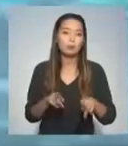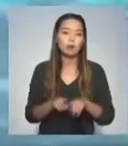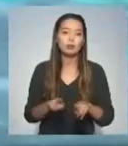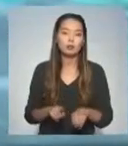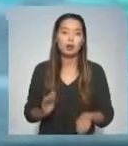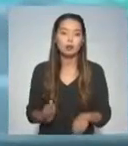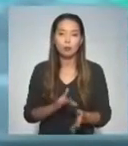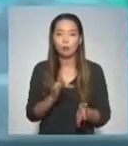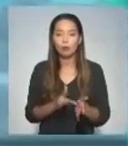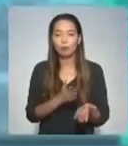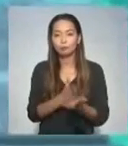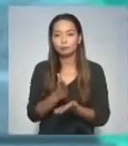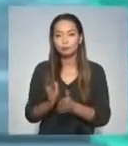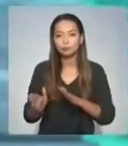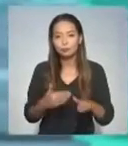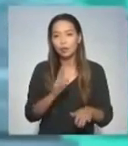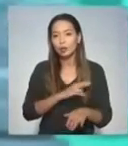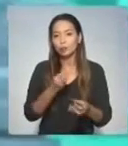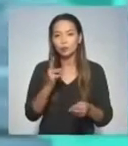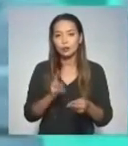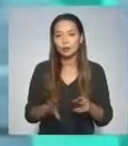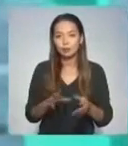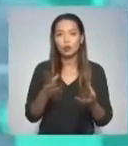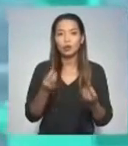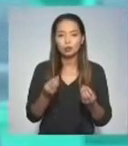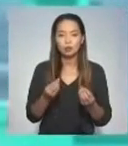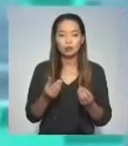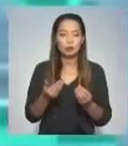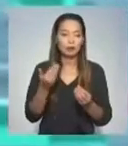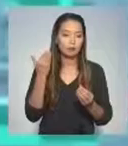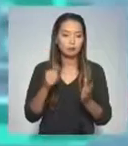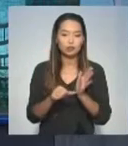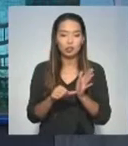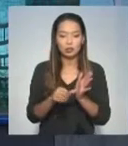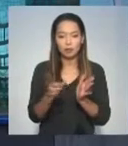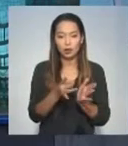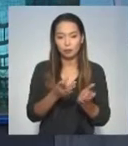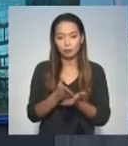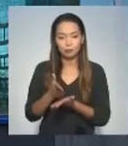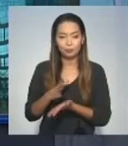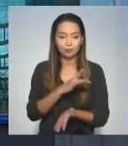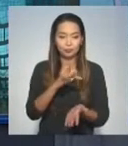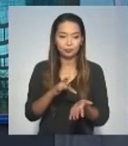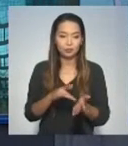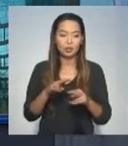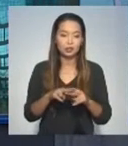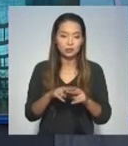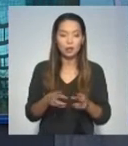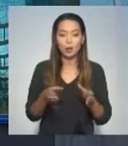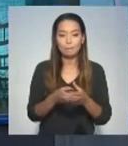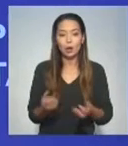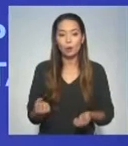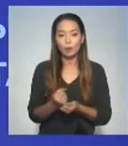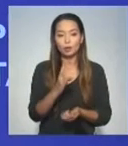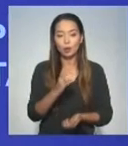агитационной компании в регионах работа еще не завершена позади лишь шесть областей столицей члены штабов поддержку